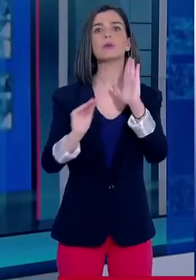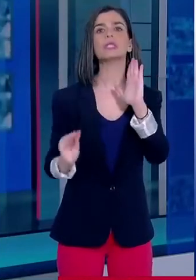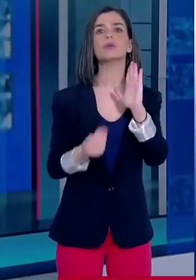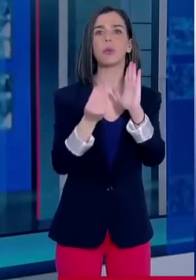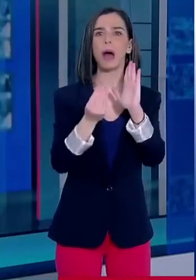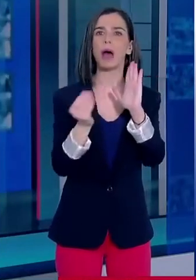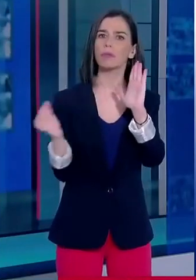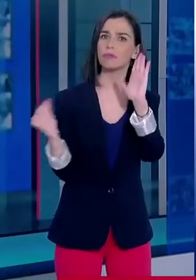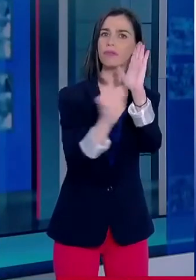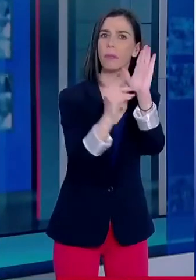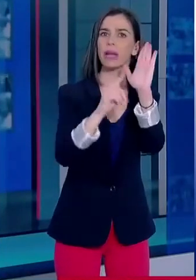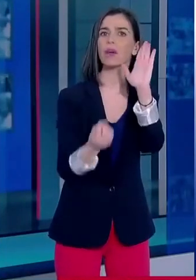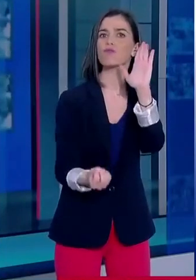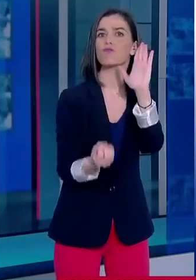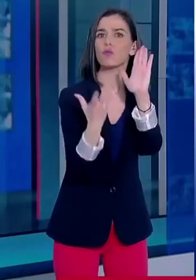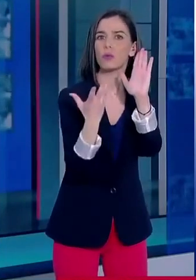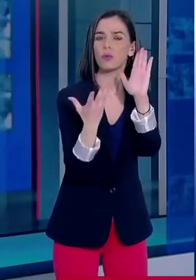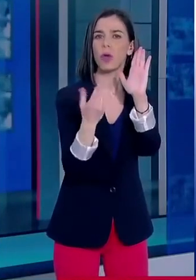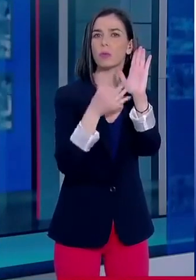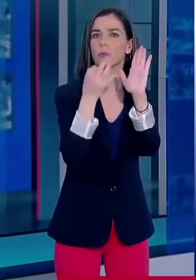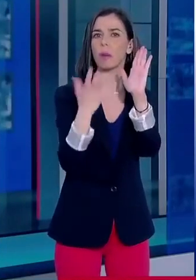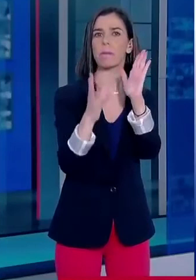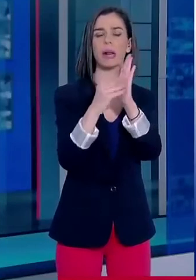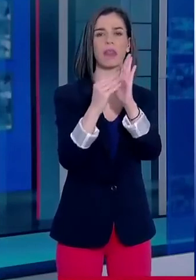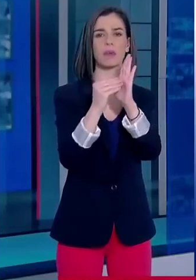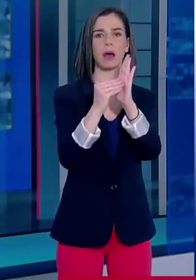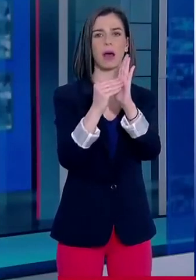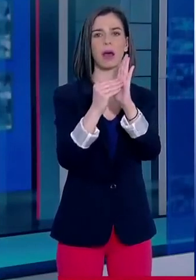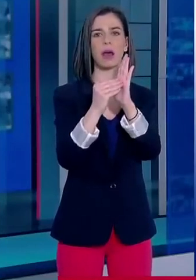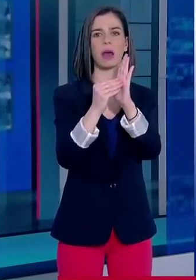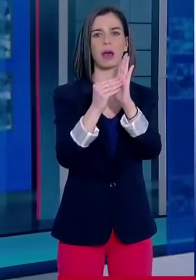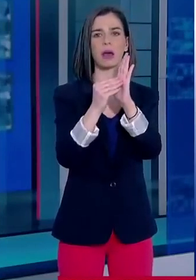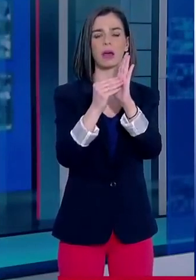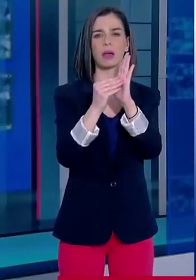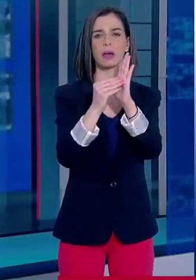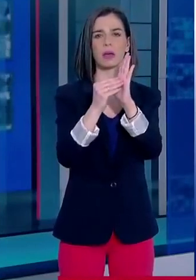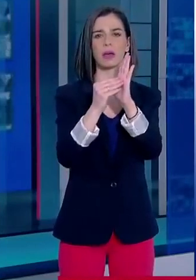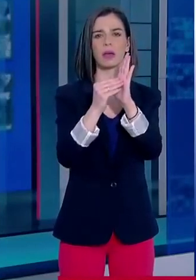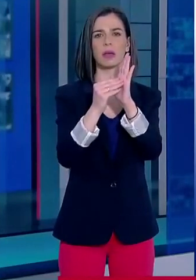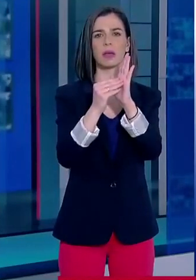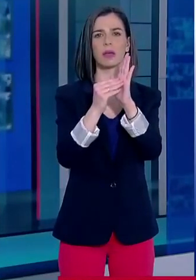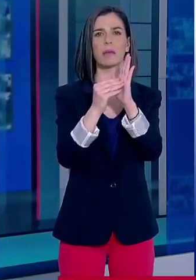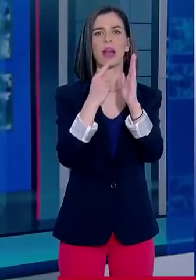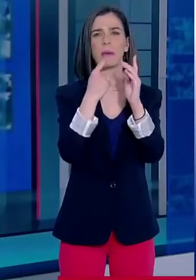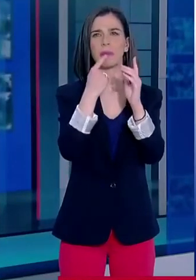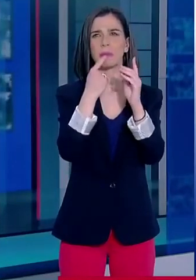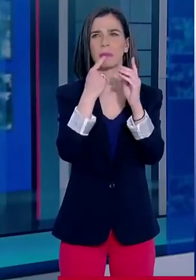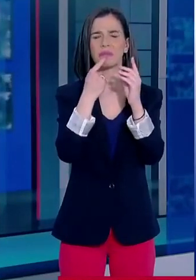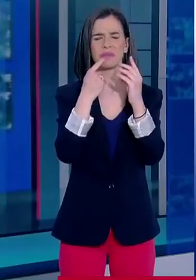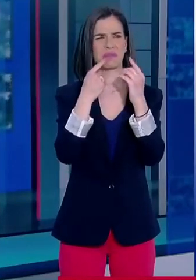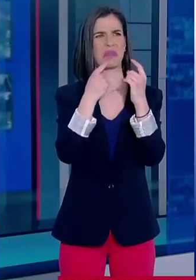μερικά καινούργια μέσα από αυτά που αναφέραμε, όπως την διαταραχή, η απώλεια στη γεύση, στην όσφρηση